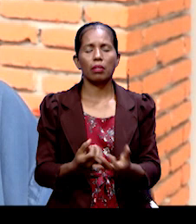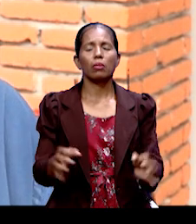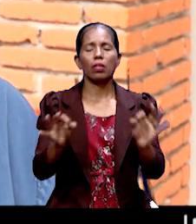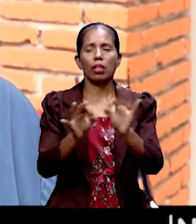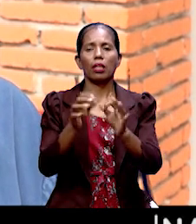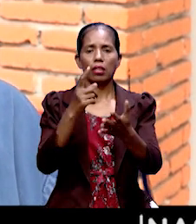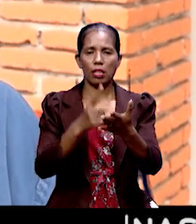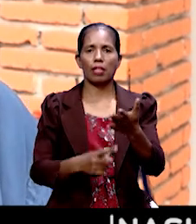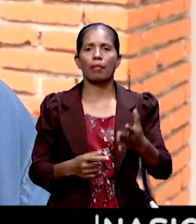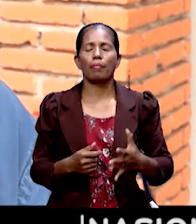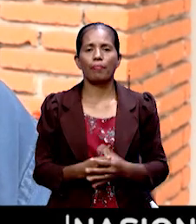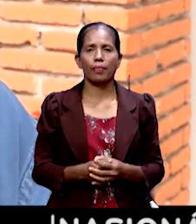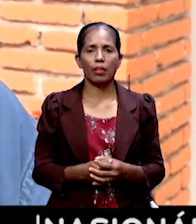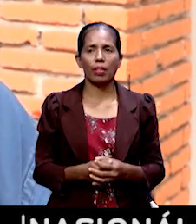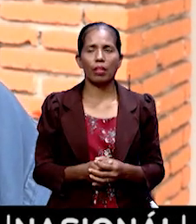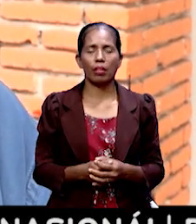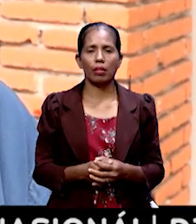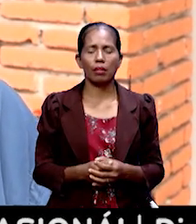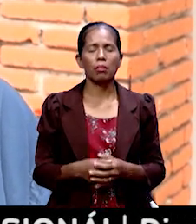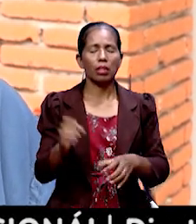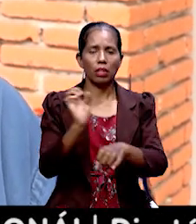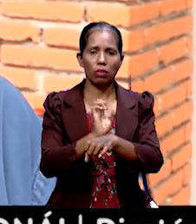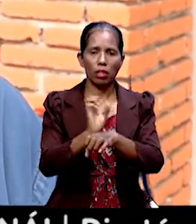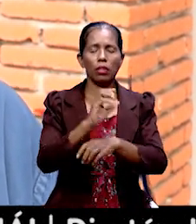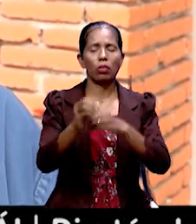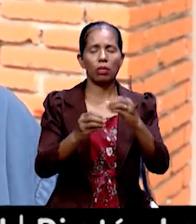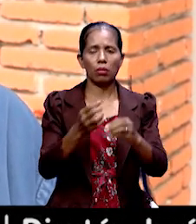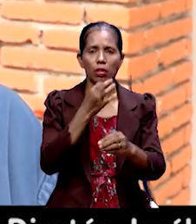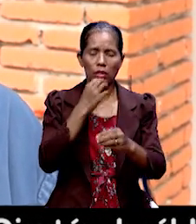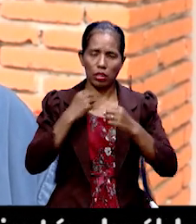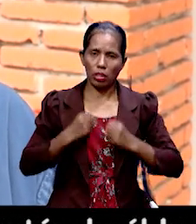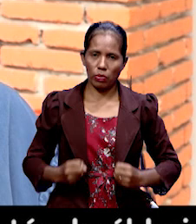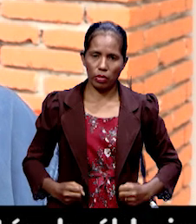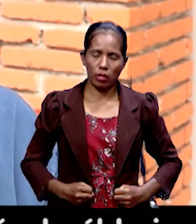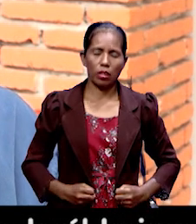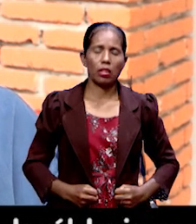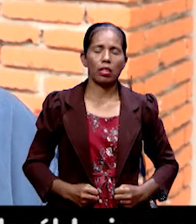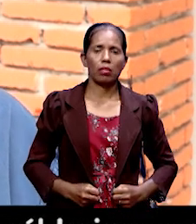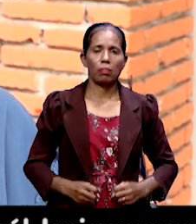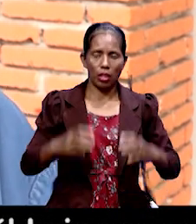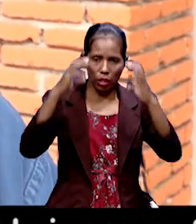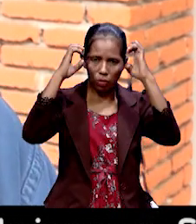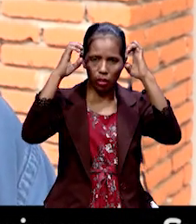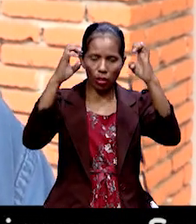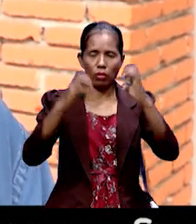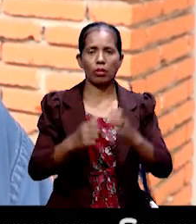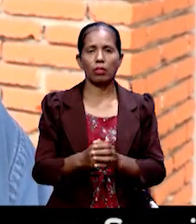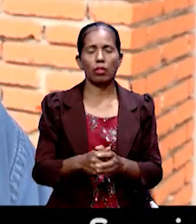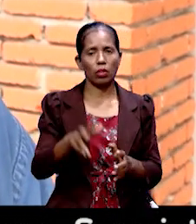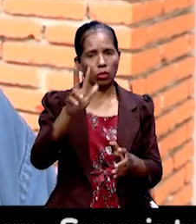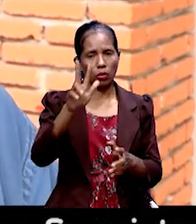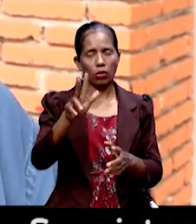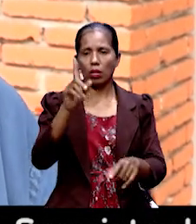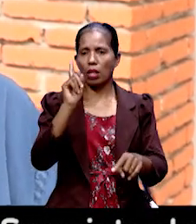ada, prioritas seguridad alimentar, prioritas saúde, prioritas edukasi. Tolo, né? La